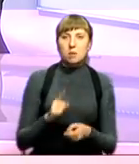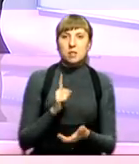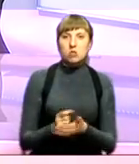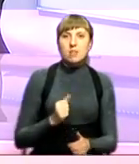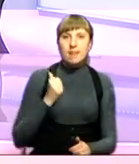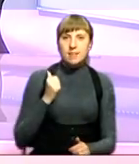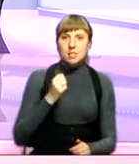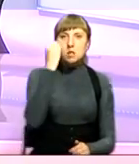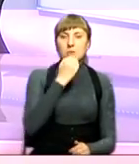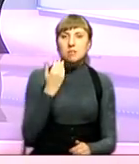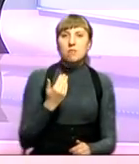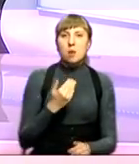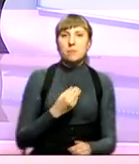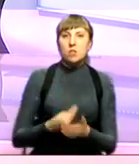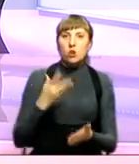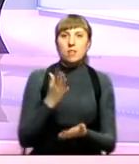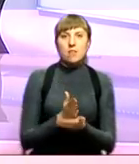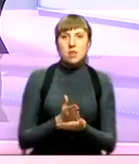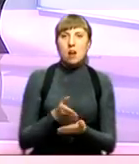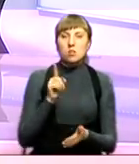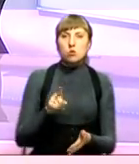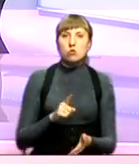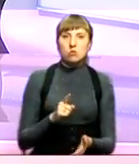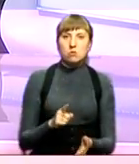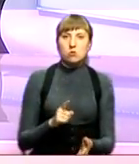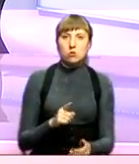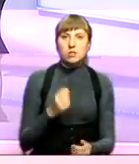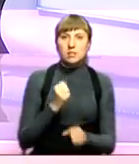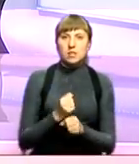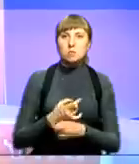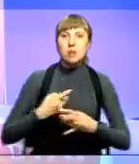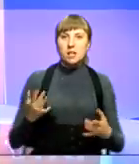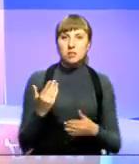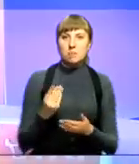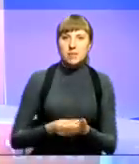И спасибо вам, дорогие ветераны, за все, что вы для нас сделали. С праздником, дорогие друзья. Спасибо, вас тоже с